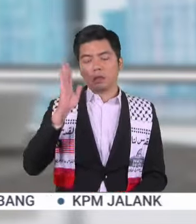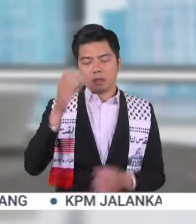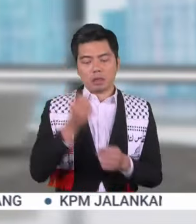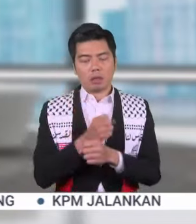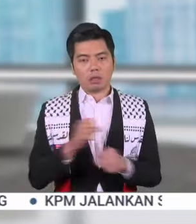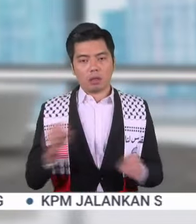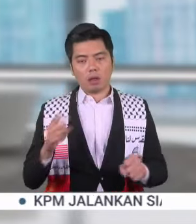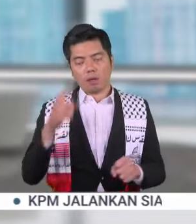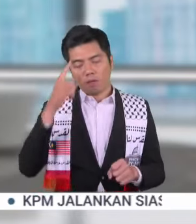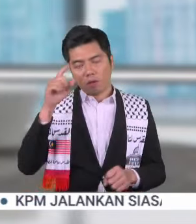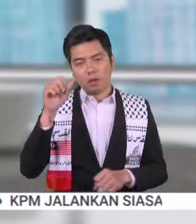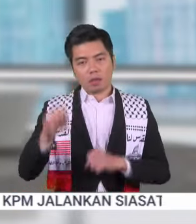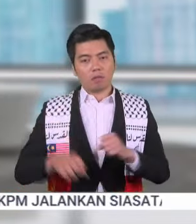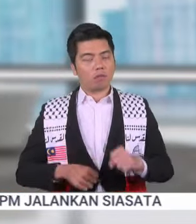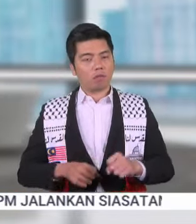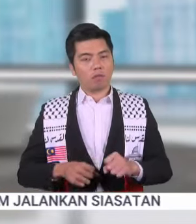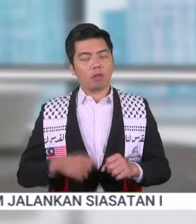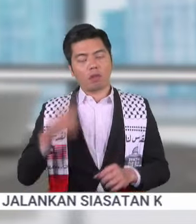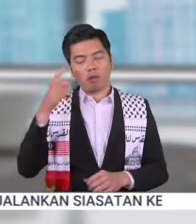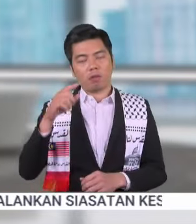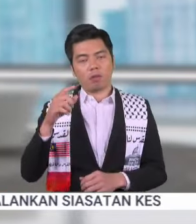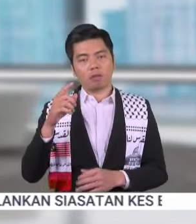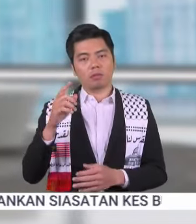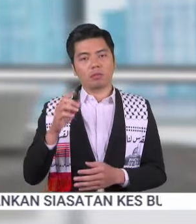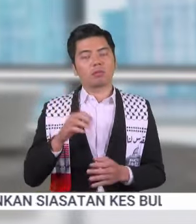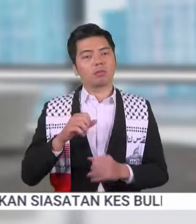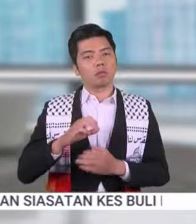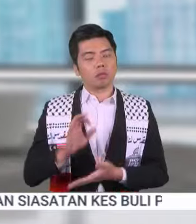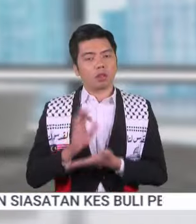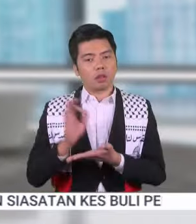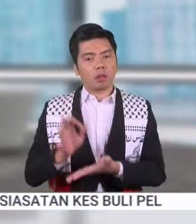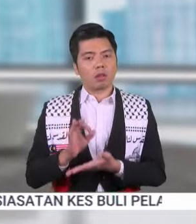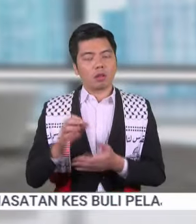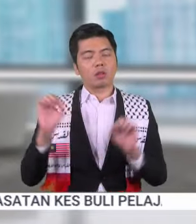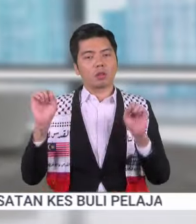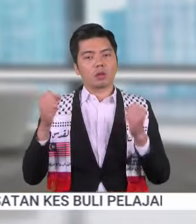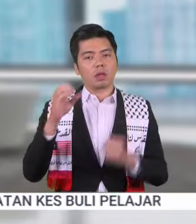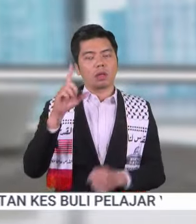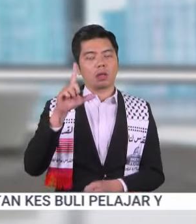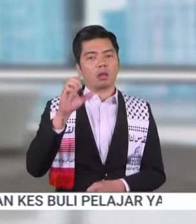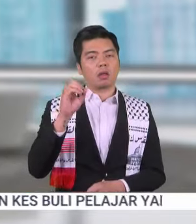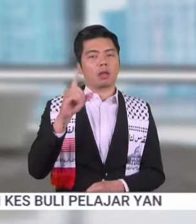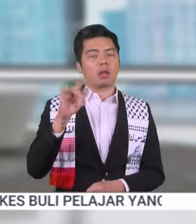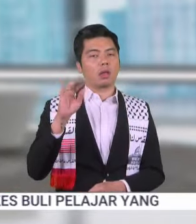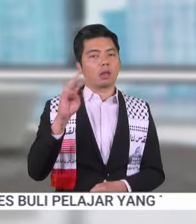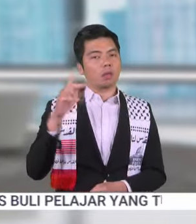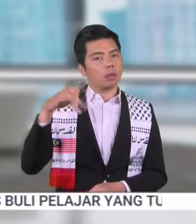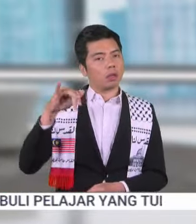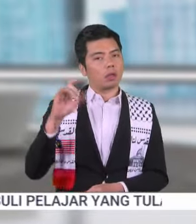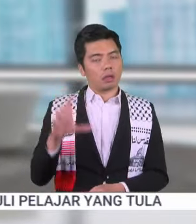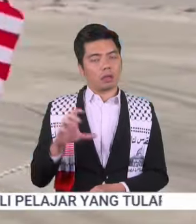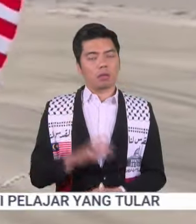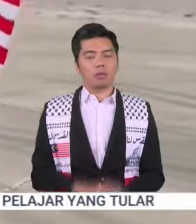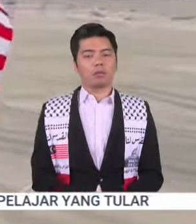persiapan atlet pelayaran negara Nur Syazrin Muhammad Latif sebelum ke Sukan Olimpik Paris 2024.